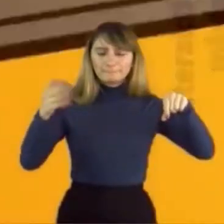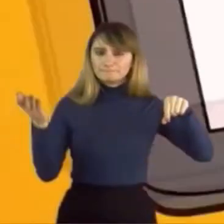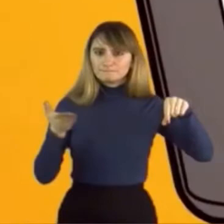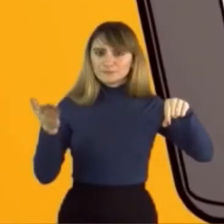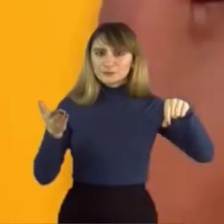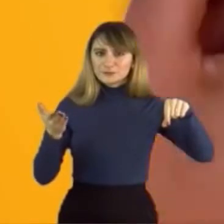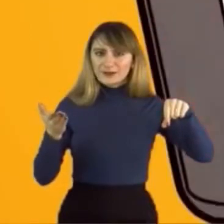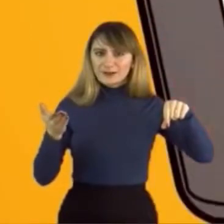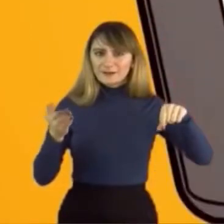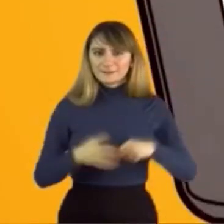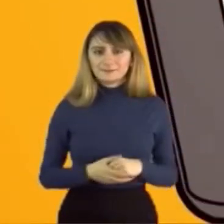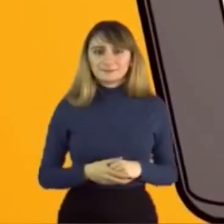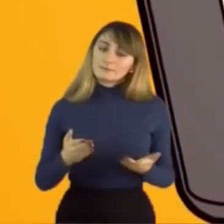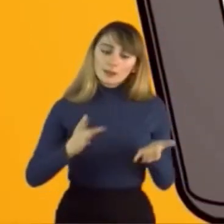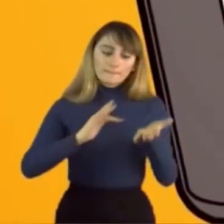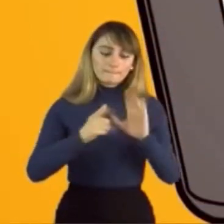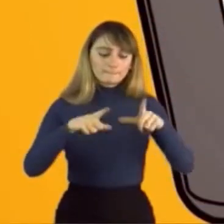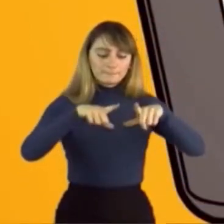do të përmbajë